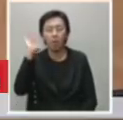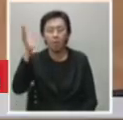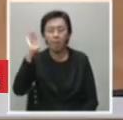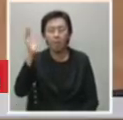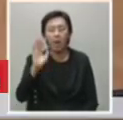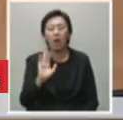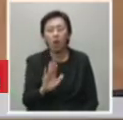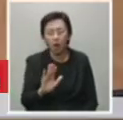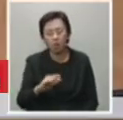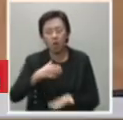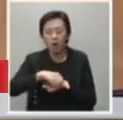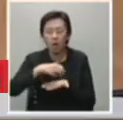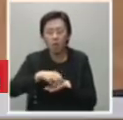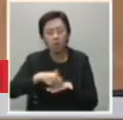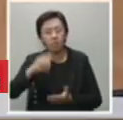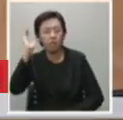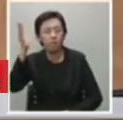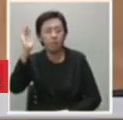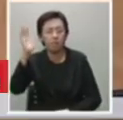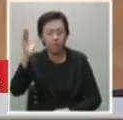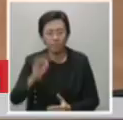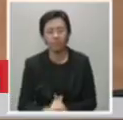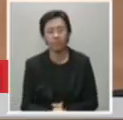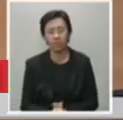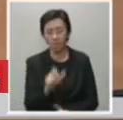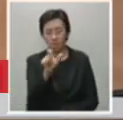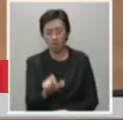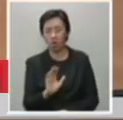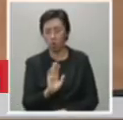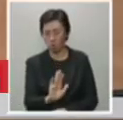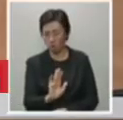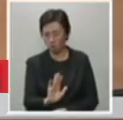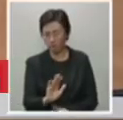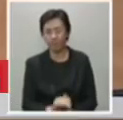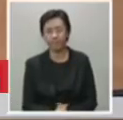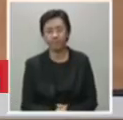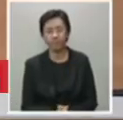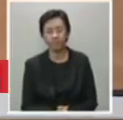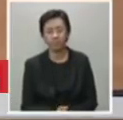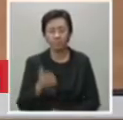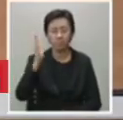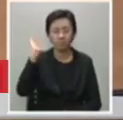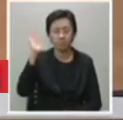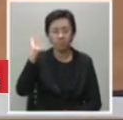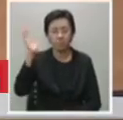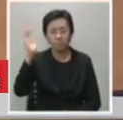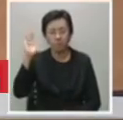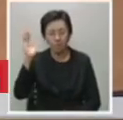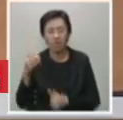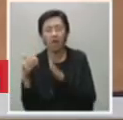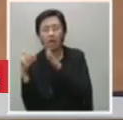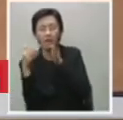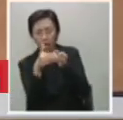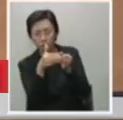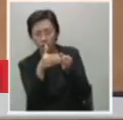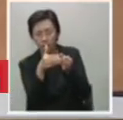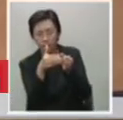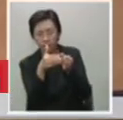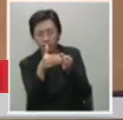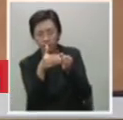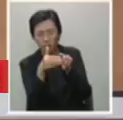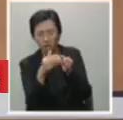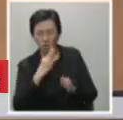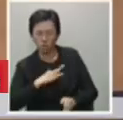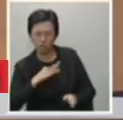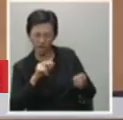ที่ท่านอภิปรายก็ต้องยอมรับนะครับว่าผู้อภิปรายในขณะนี้คือกล่าวหาไม่ไว้ว